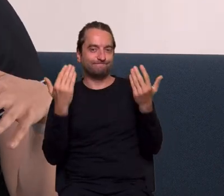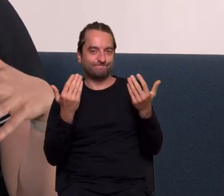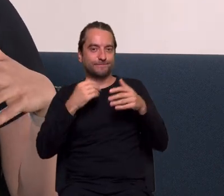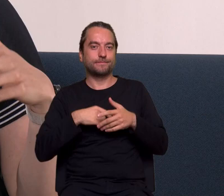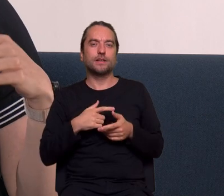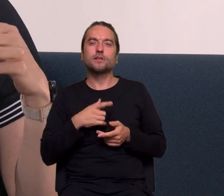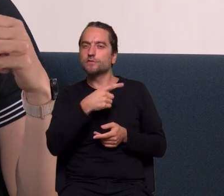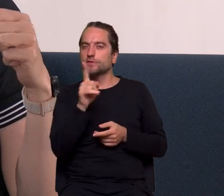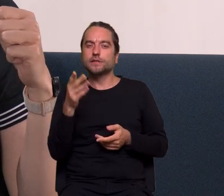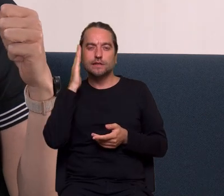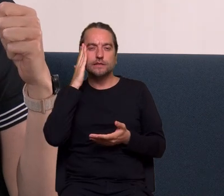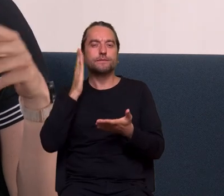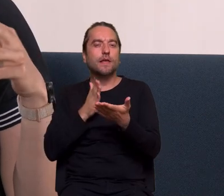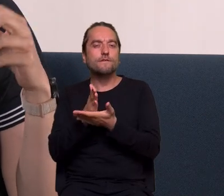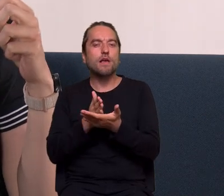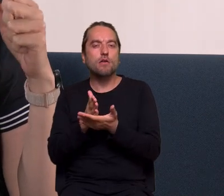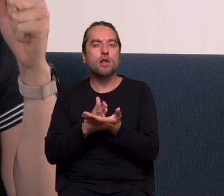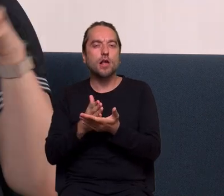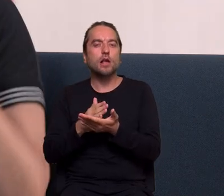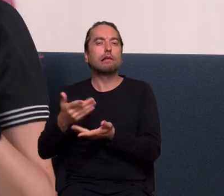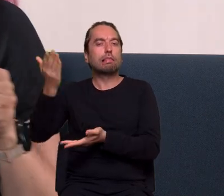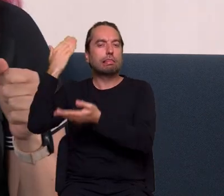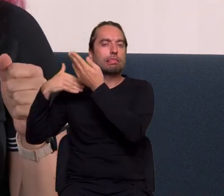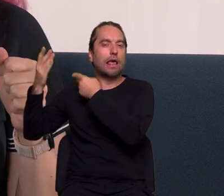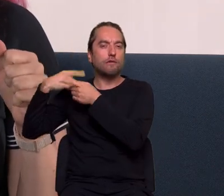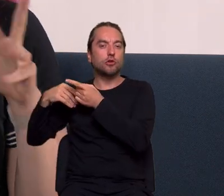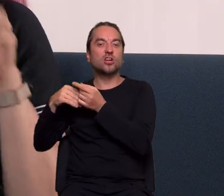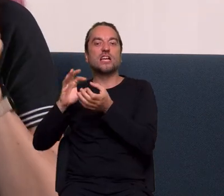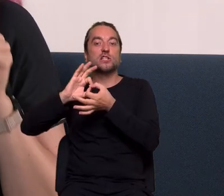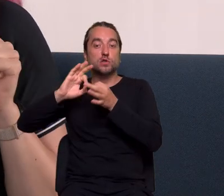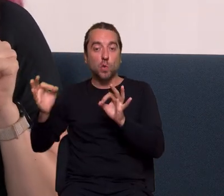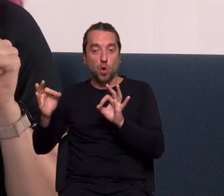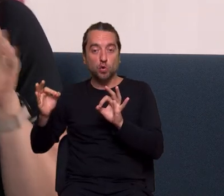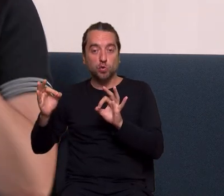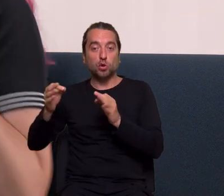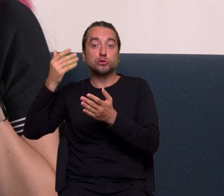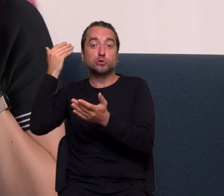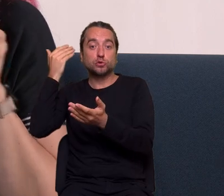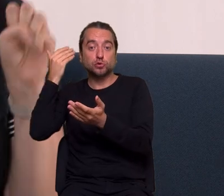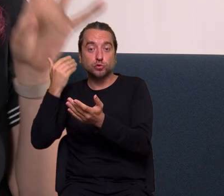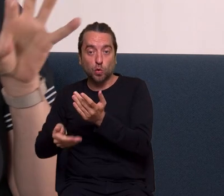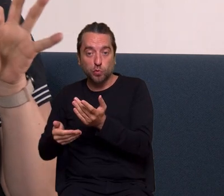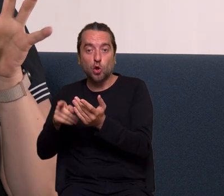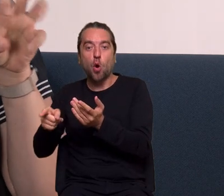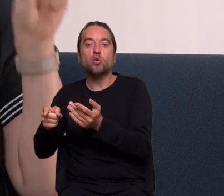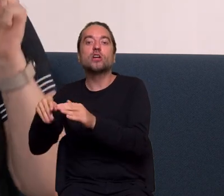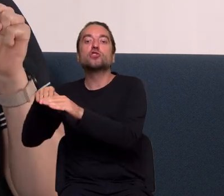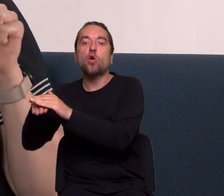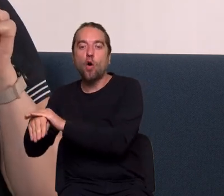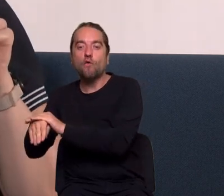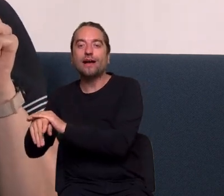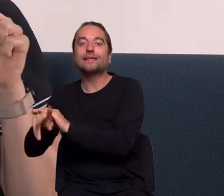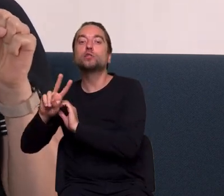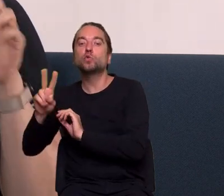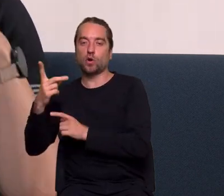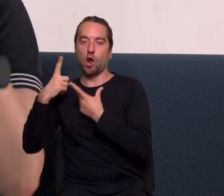państwo to wierzenie ludowe, że na przykład złoto się chowa. Znaczy, jeżeli zgubimy złoto, to ono się chowa i czeka, aż ktoś się